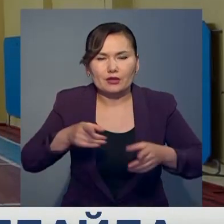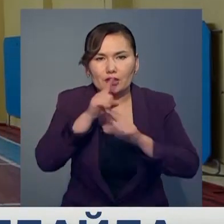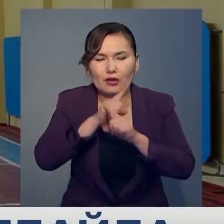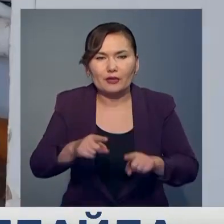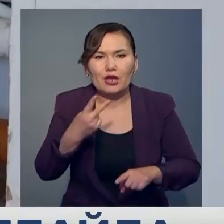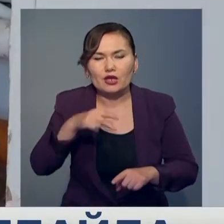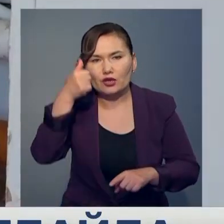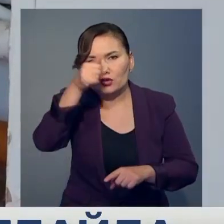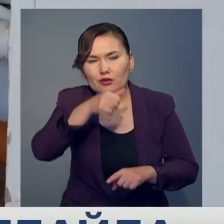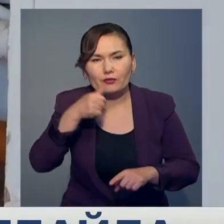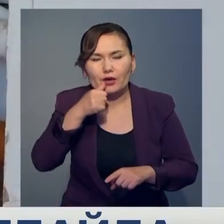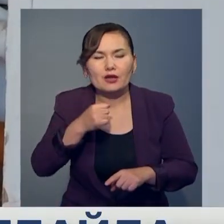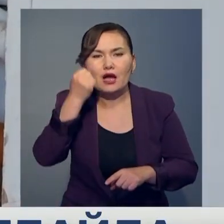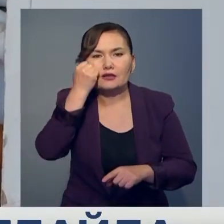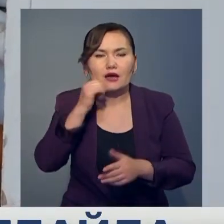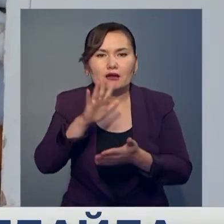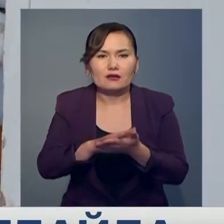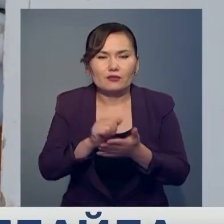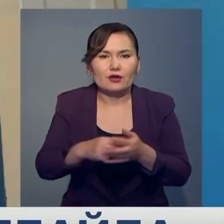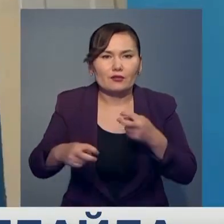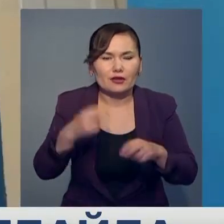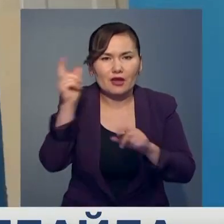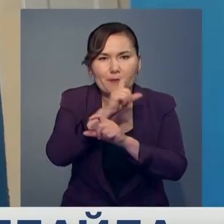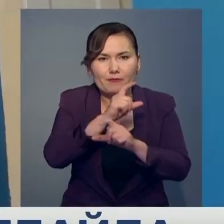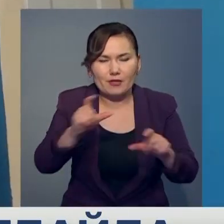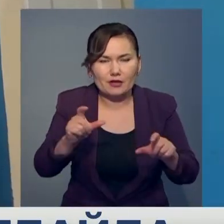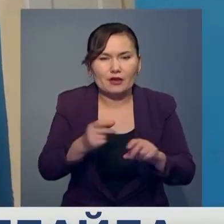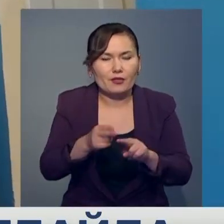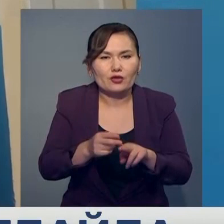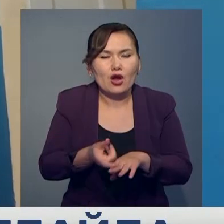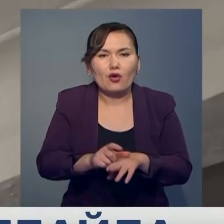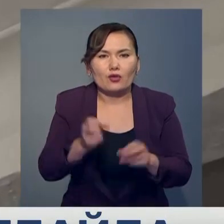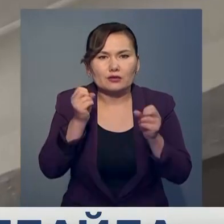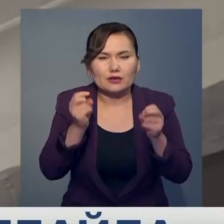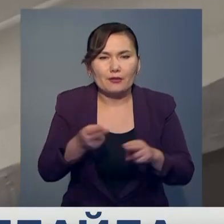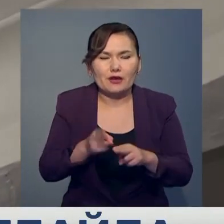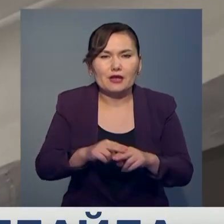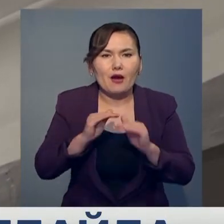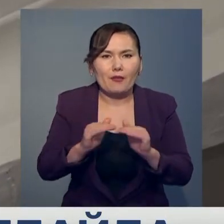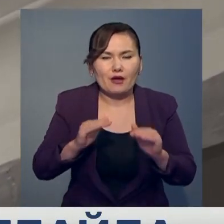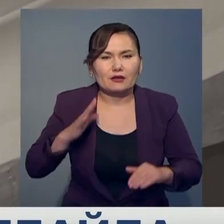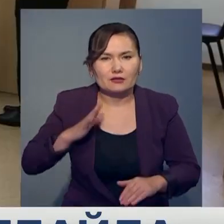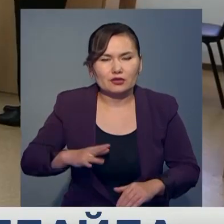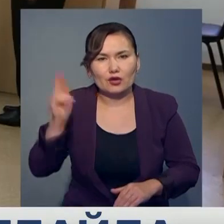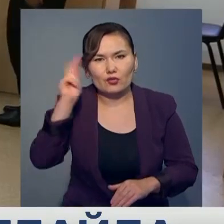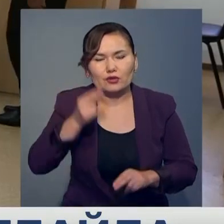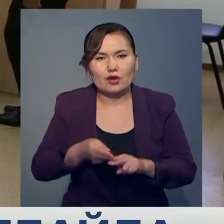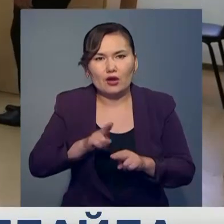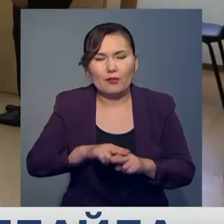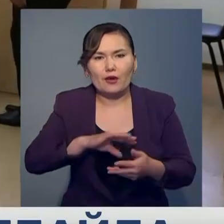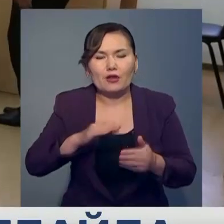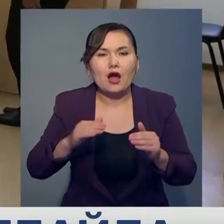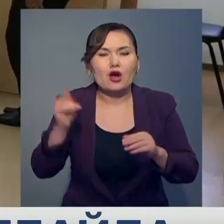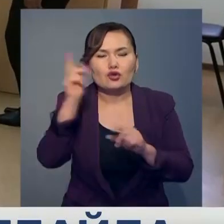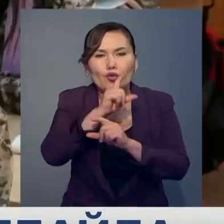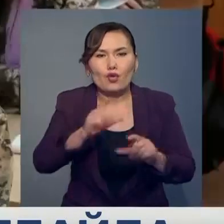деп танылды. Соған қарамастан балалар осында оқып келді. Әлі де оқи берер ме, көктемде төбесі ортасына түспесе. Бүгінде оқушылар жақын